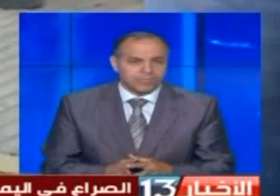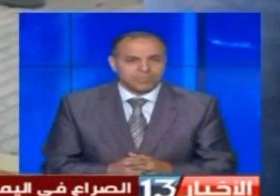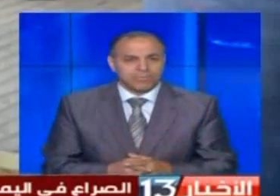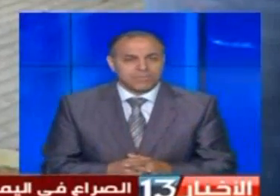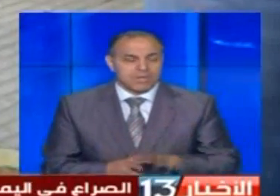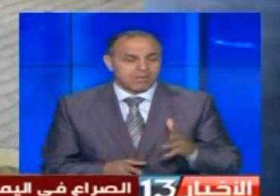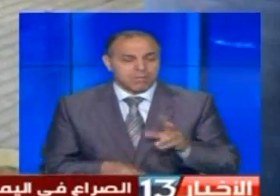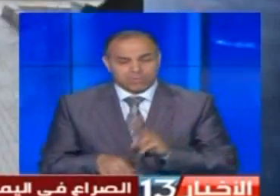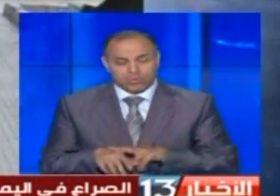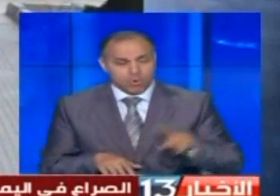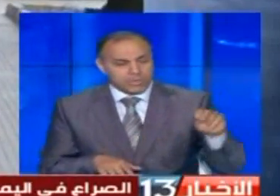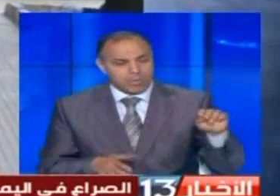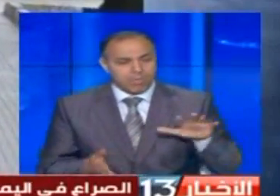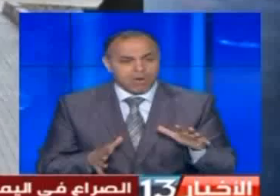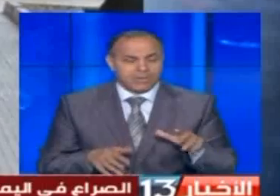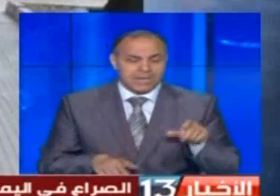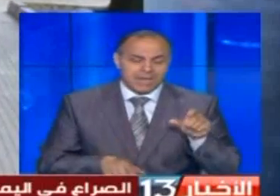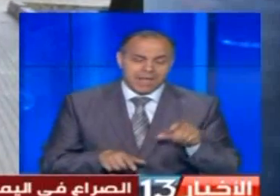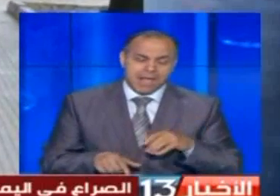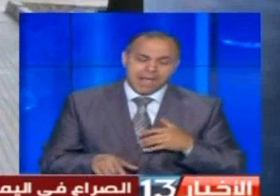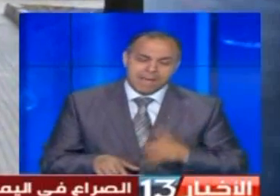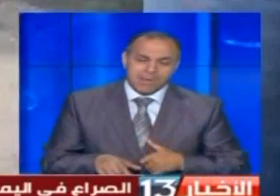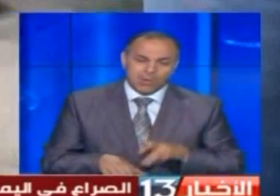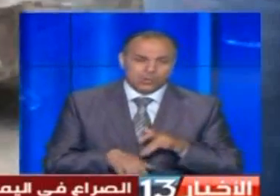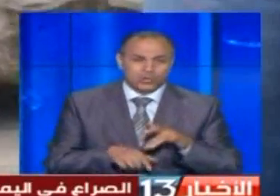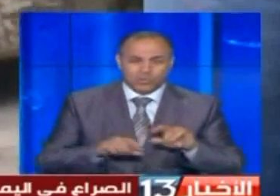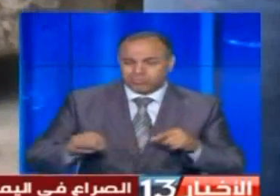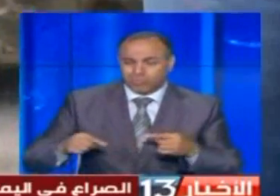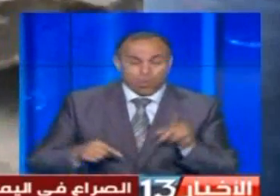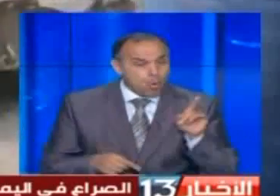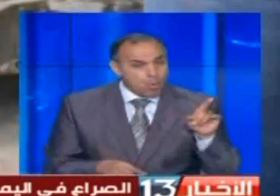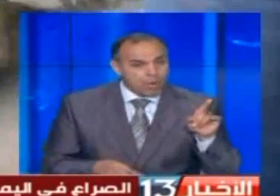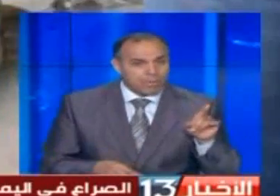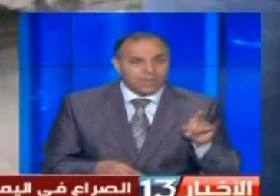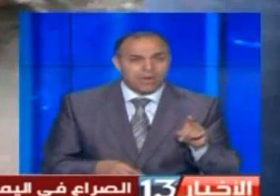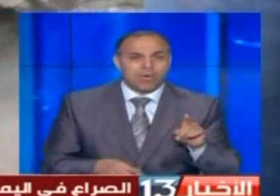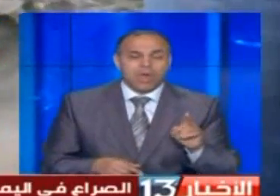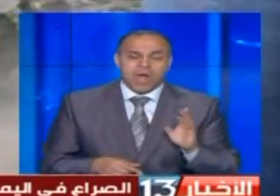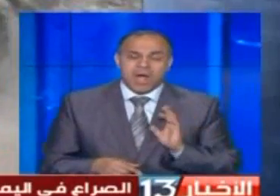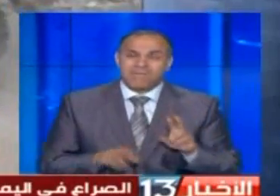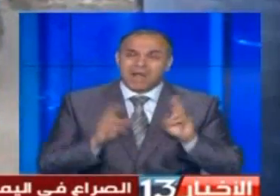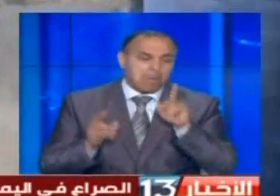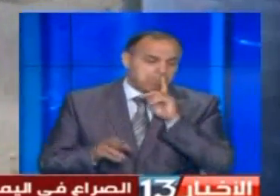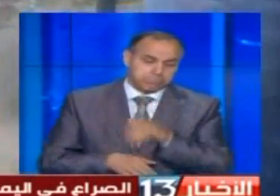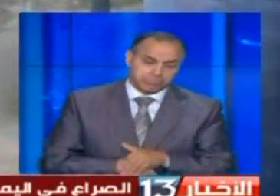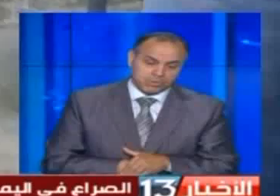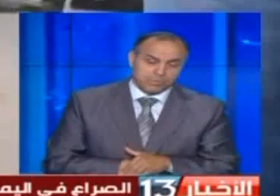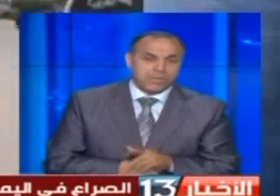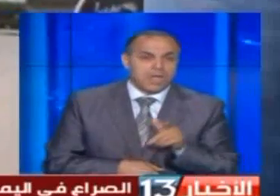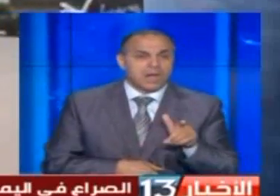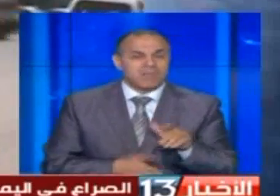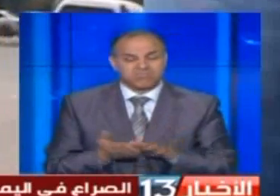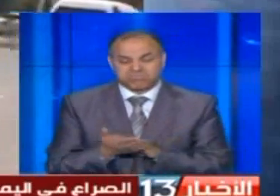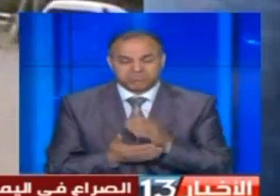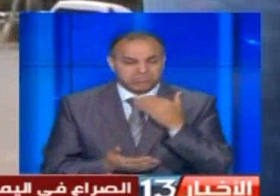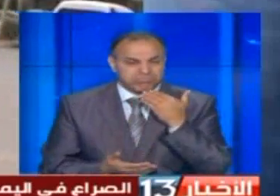وأرجع المسؤول الأممي معاناة اليمنيين إلى المتورطين في الصراع وإلى تقاعس القوى العالمية، مؤكدا أن الوضع